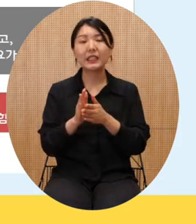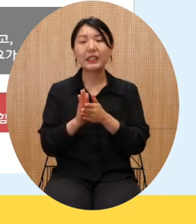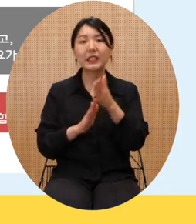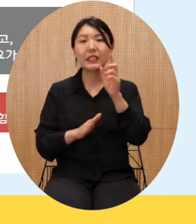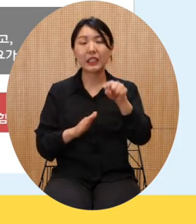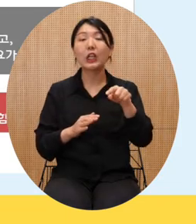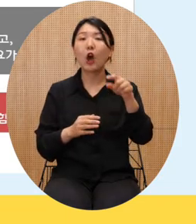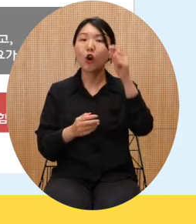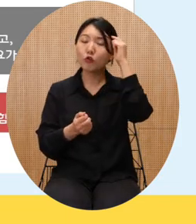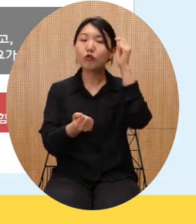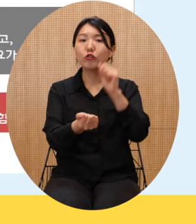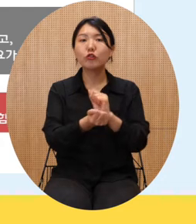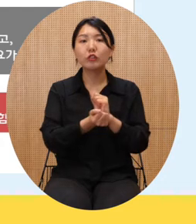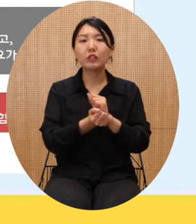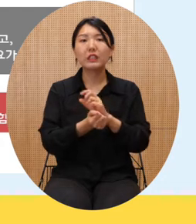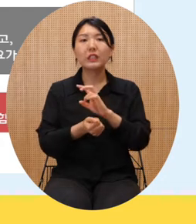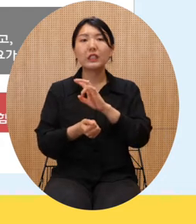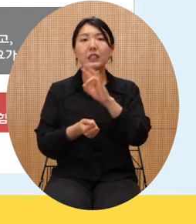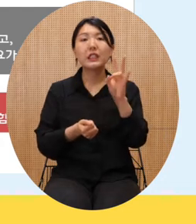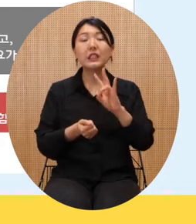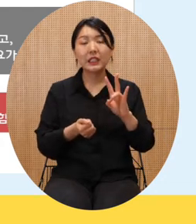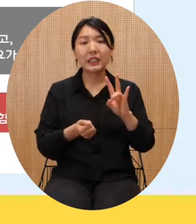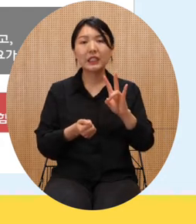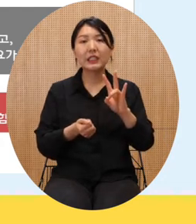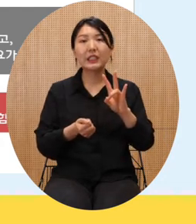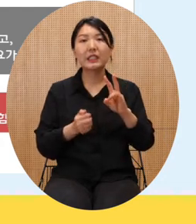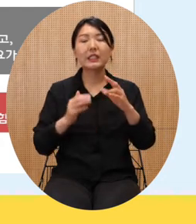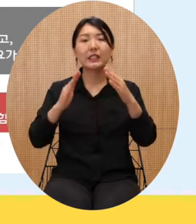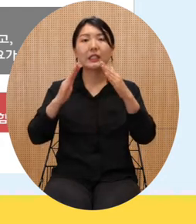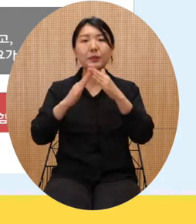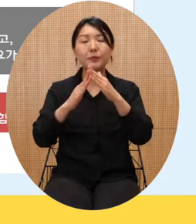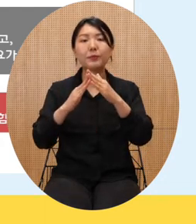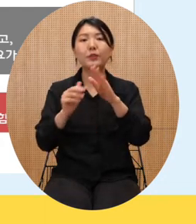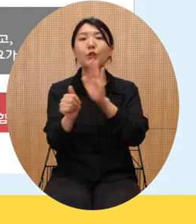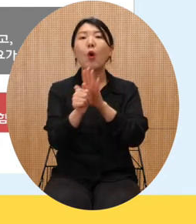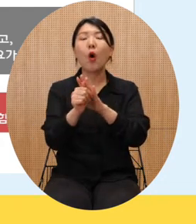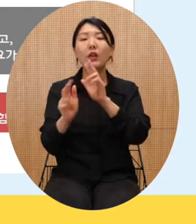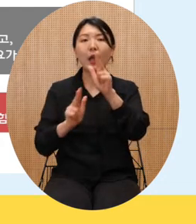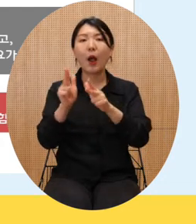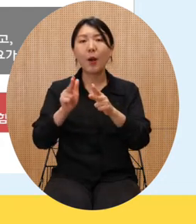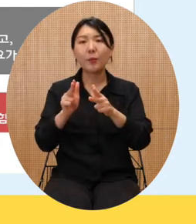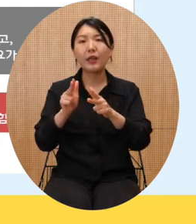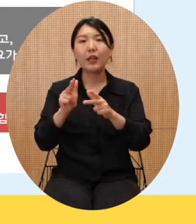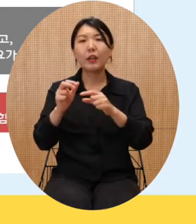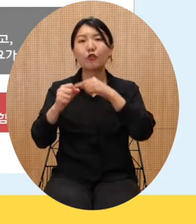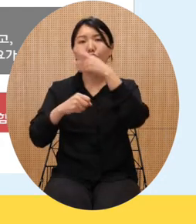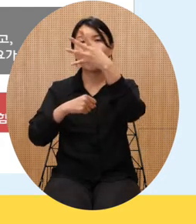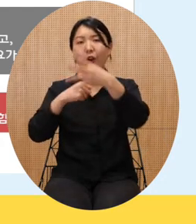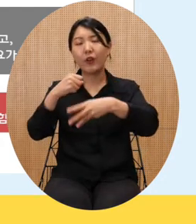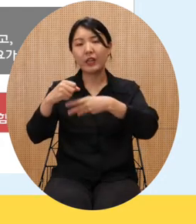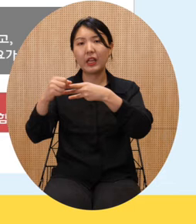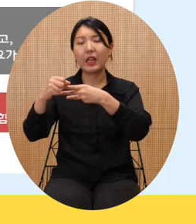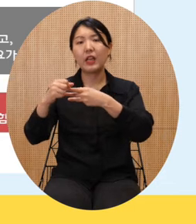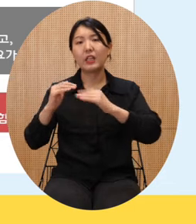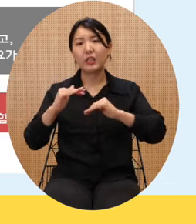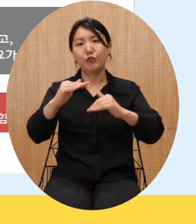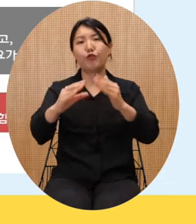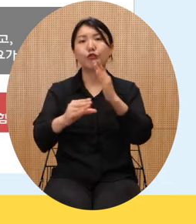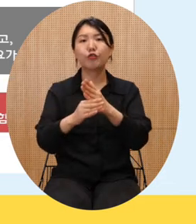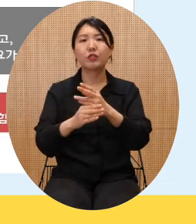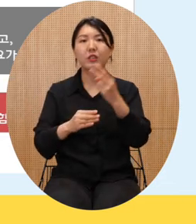시흥시, 그래서 이 연구는 지금 시흥시의 주거비 지원 사업이 수년째